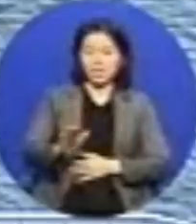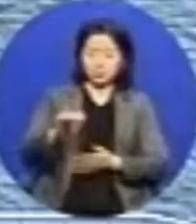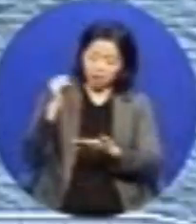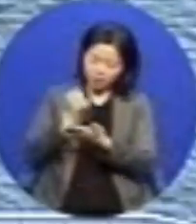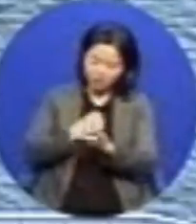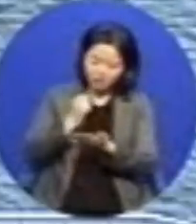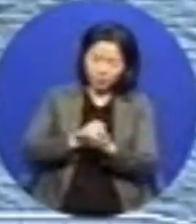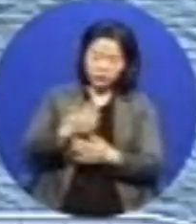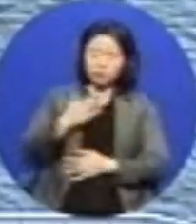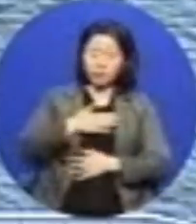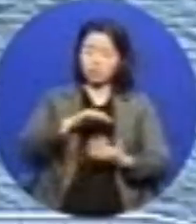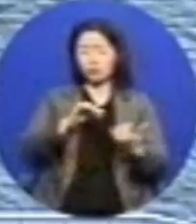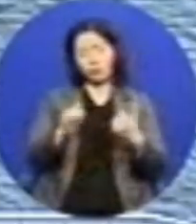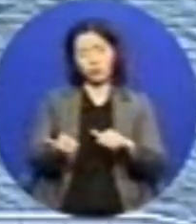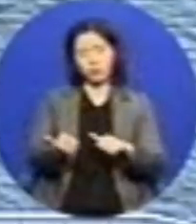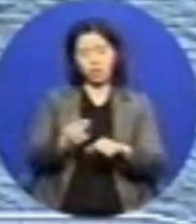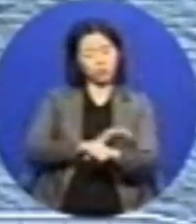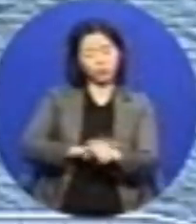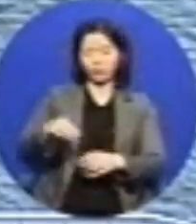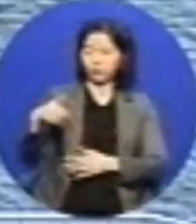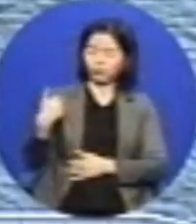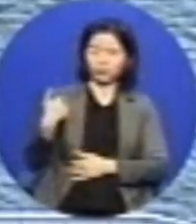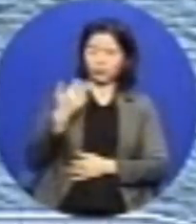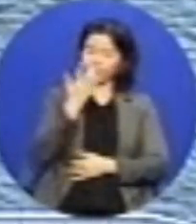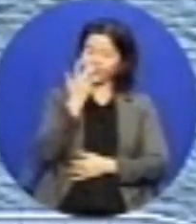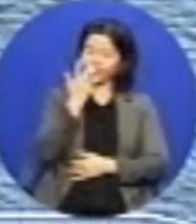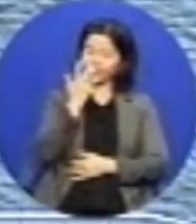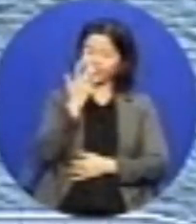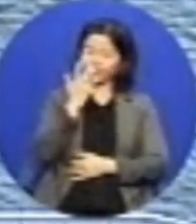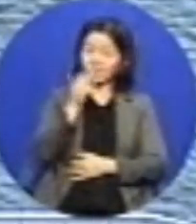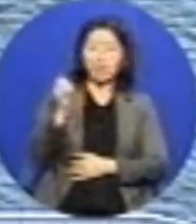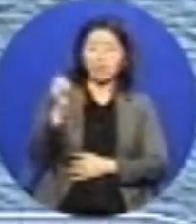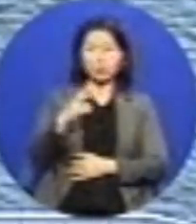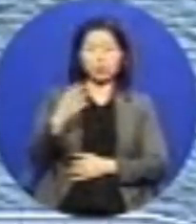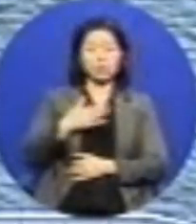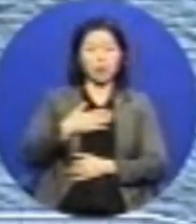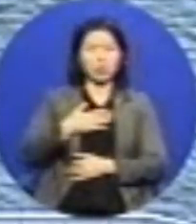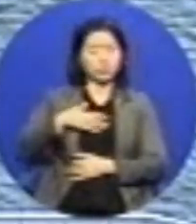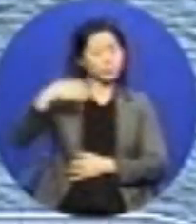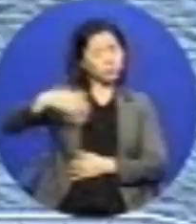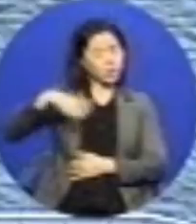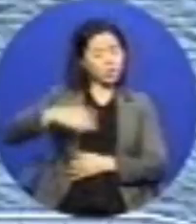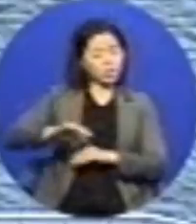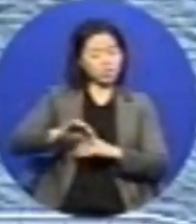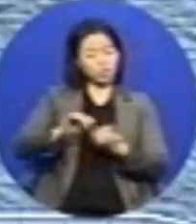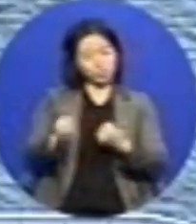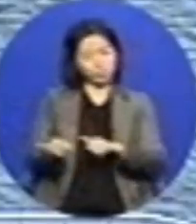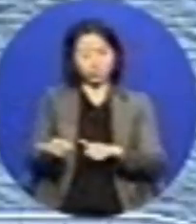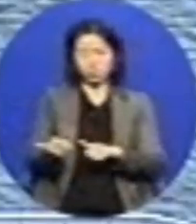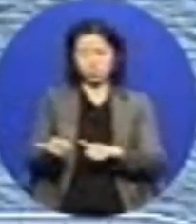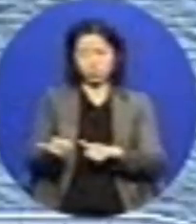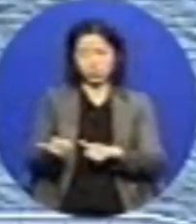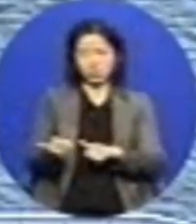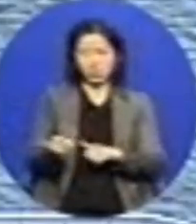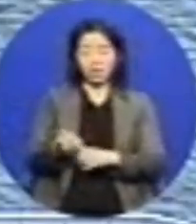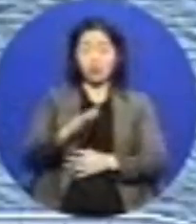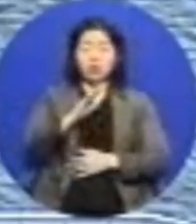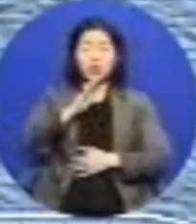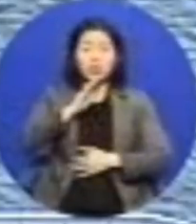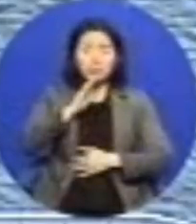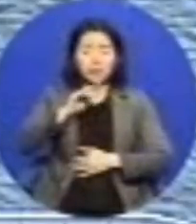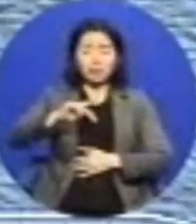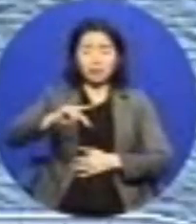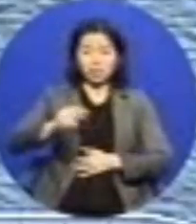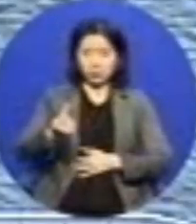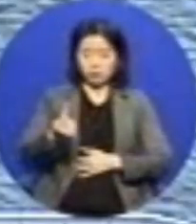죽었다 잘모르겠다 된거죠 또는 나를 안 죽었어 그러면서도 어떻게 예수를